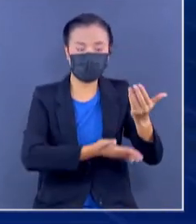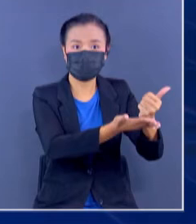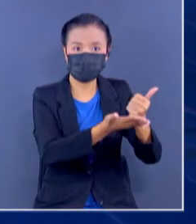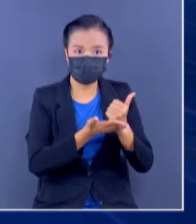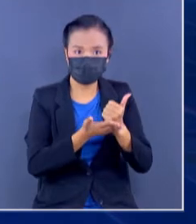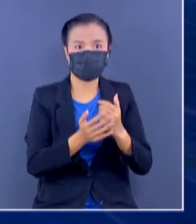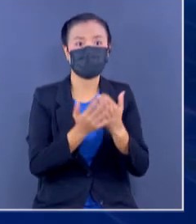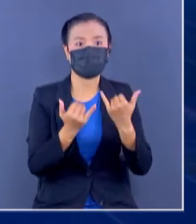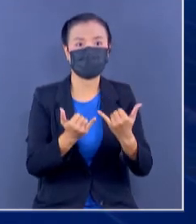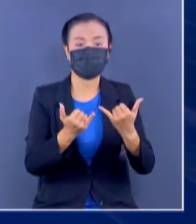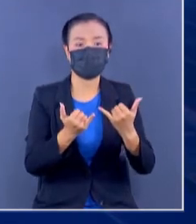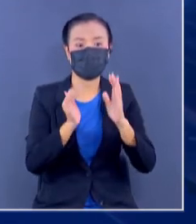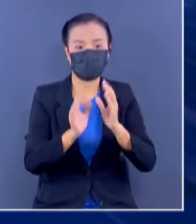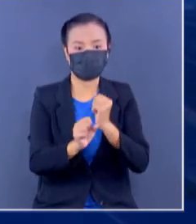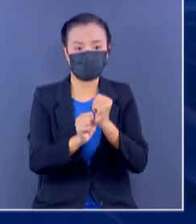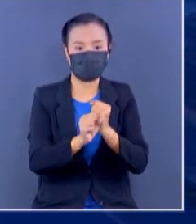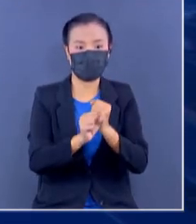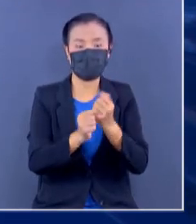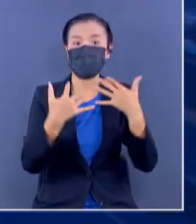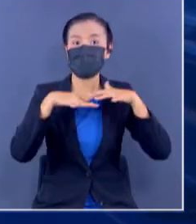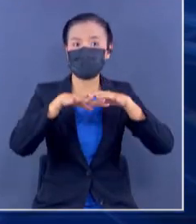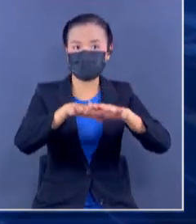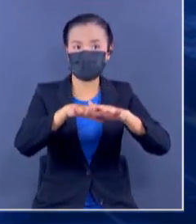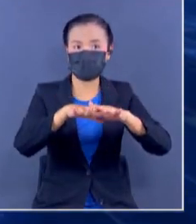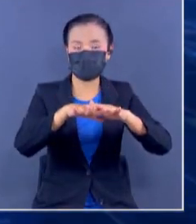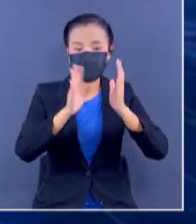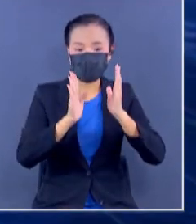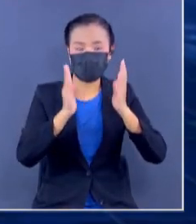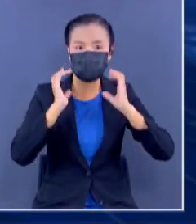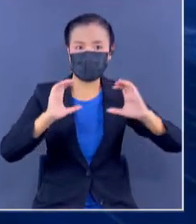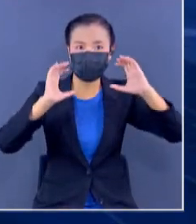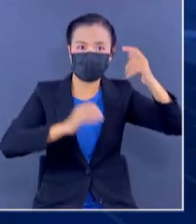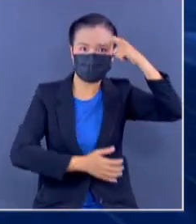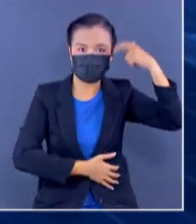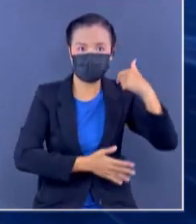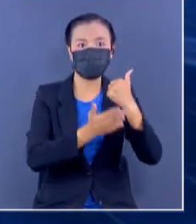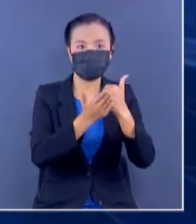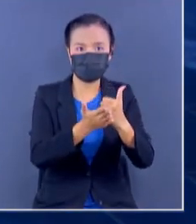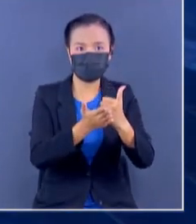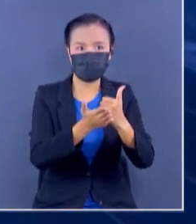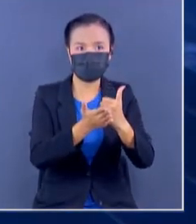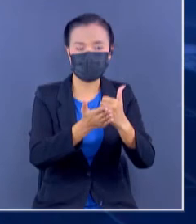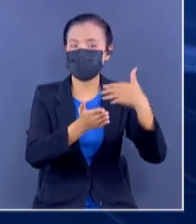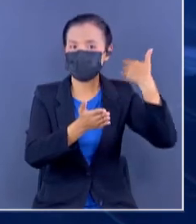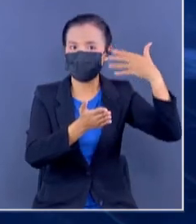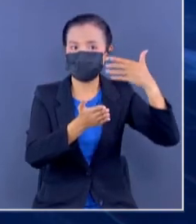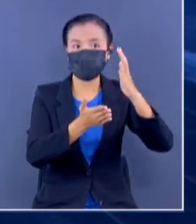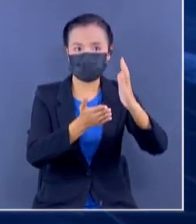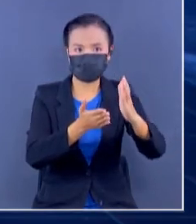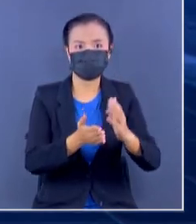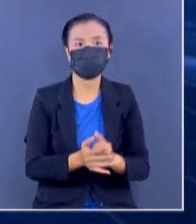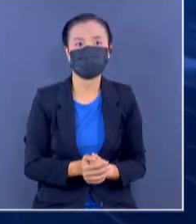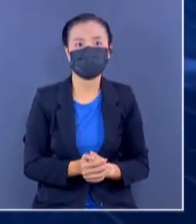จจุบันนี้ทางเจ้าหน้าที่ก็ได้มีการประสานงานกับทางการเมียนมาแล้วนะคะขอให้ช่วยเหลือครูแดนอย่างต่อเนื่องค่ะ